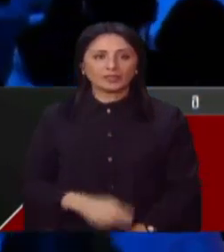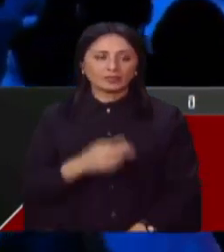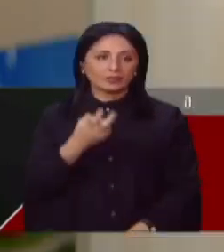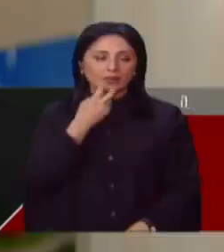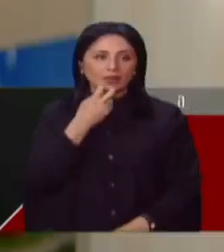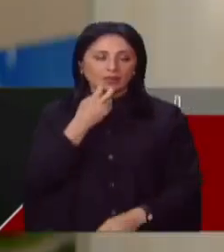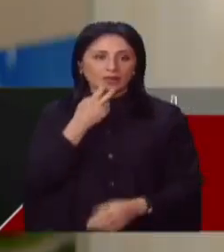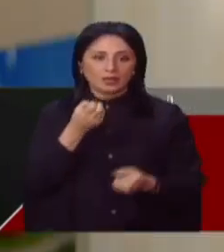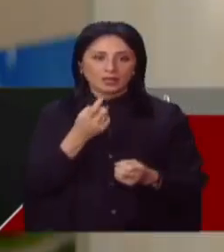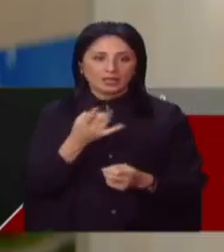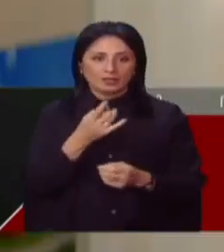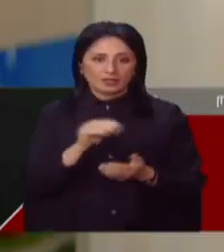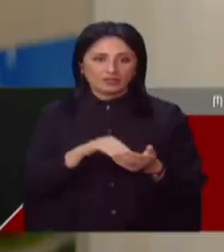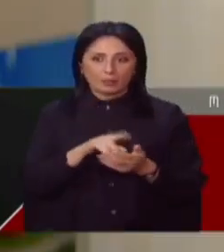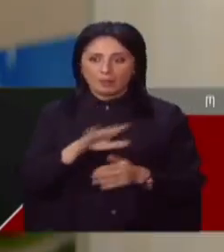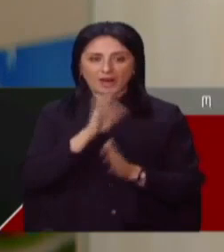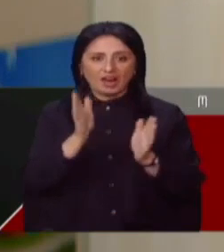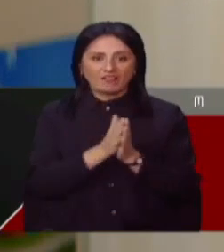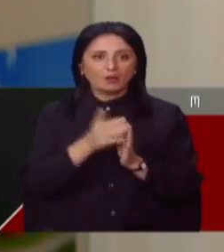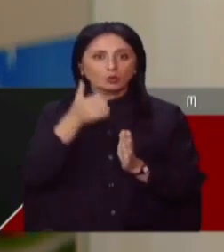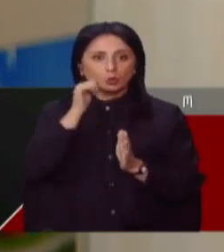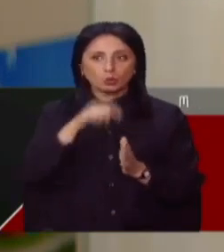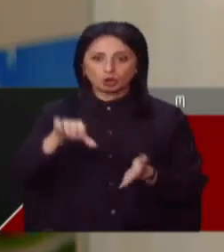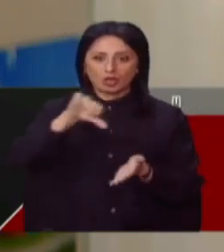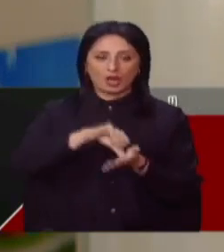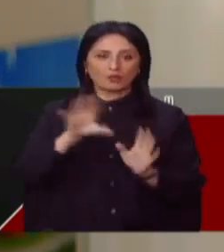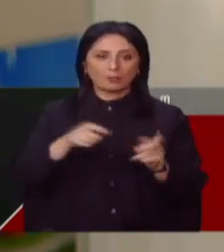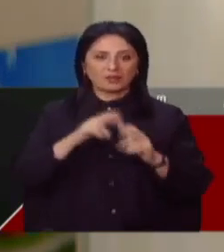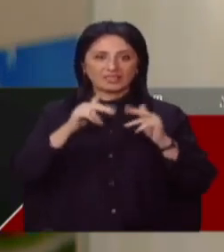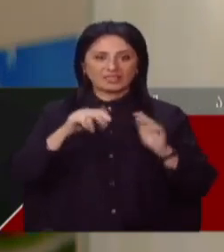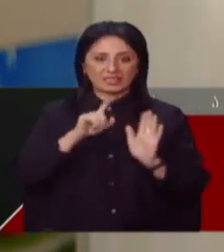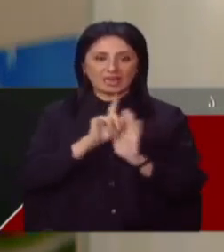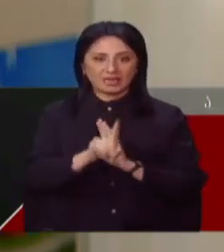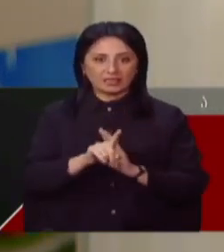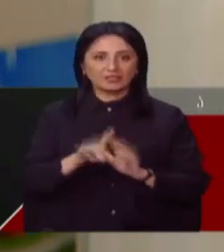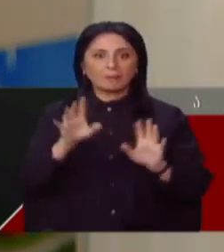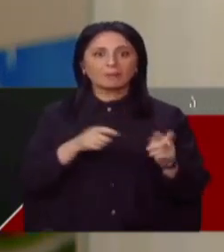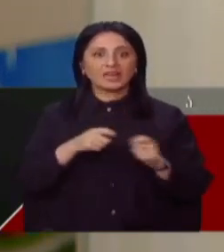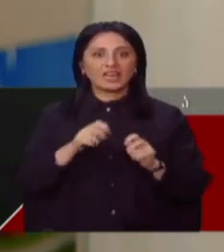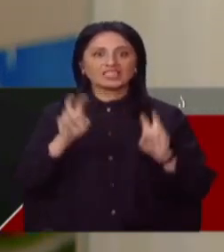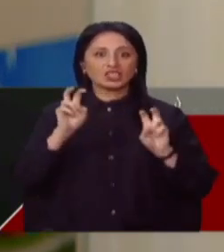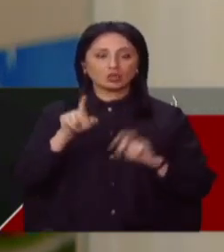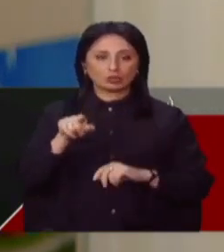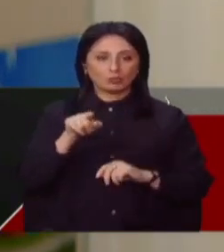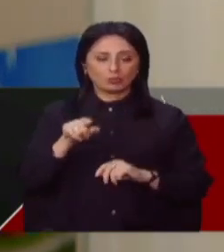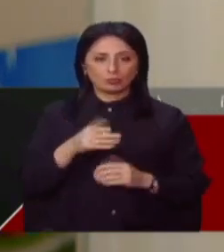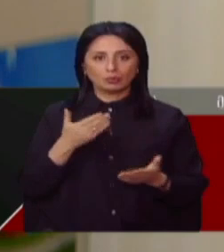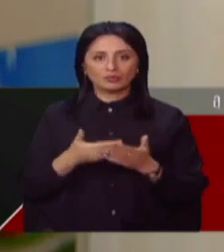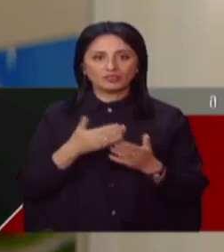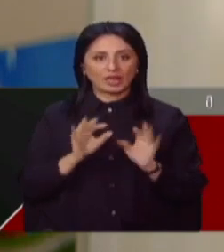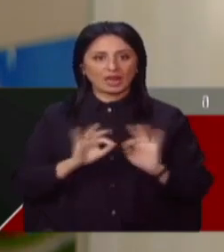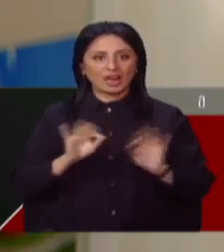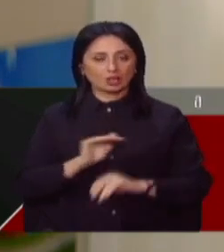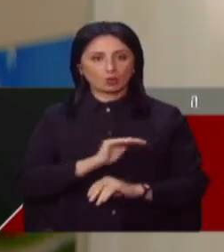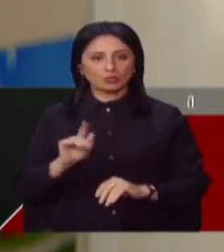კომედიის ჟანრია. კიდევ ერთხელ ვიმორბ ამ ყველაფერთან ერთად, გუშინ გამოვიდა პრეზიდენტის სასახლიდან პრეზიდენტად წოდებული და